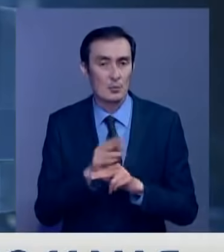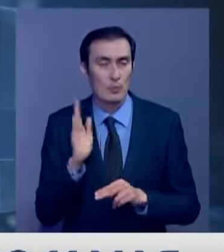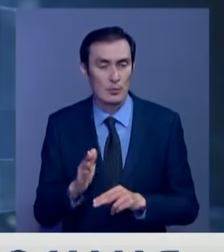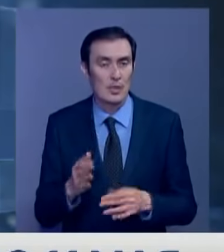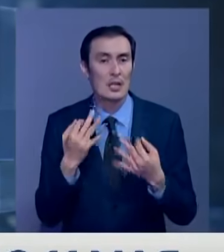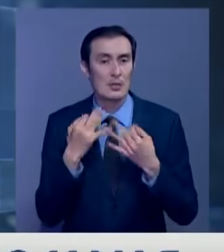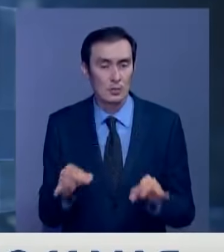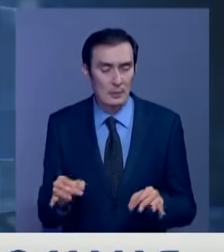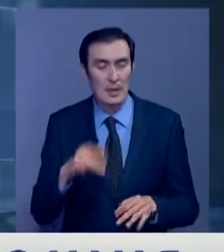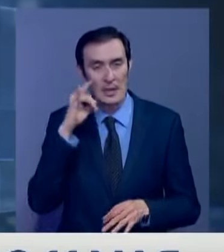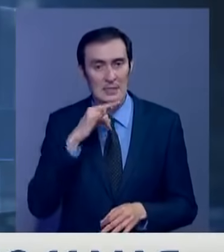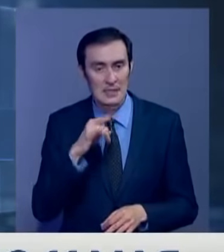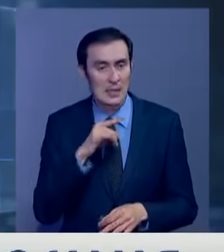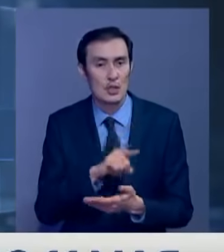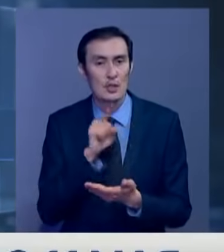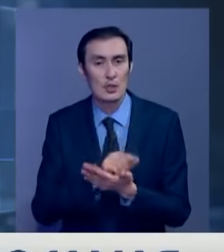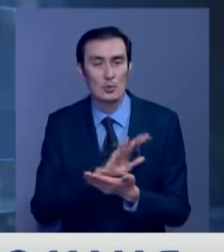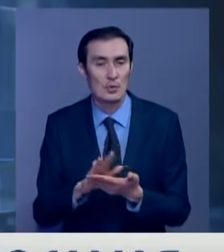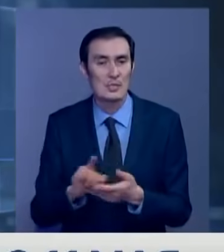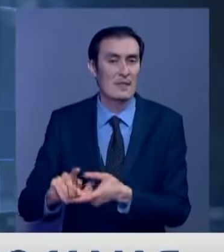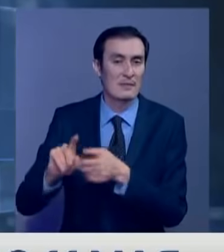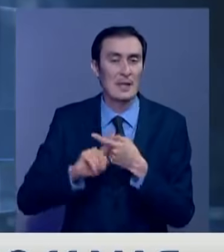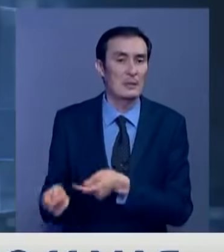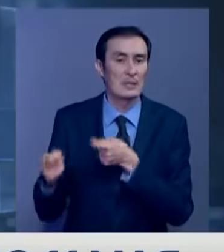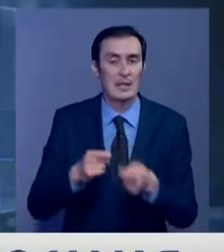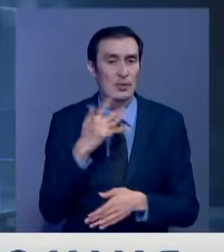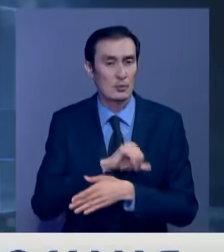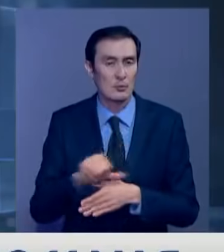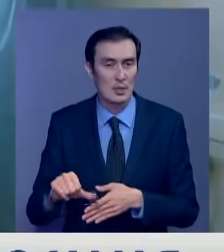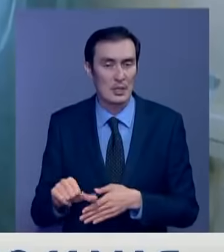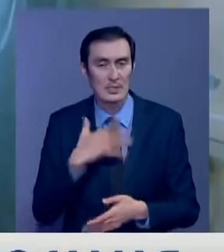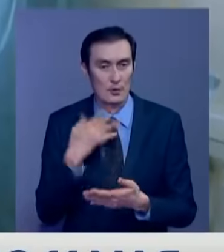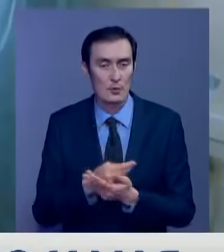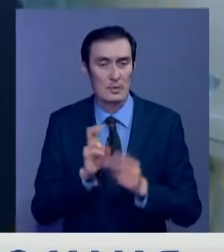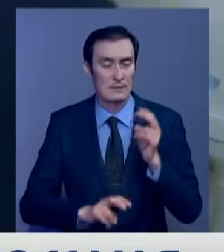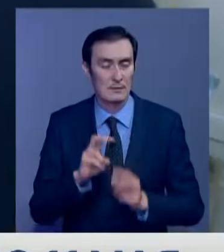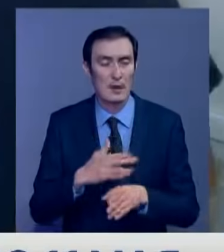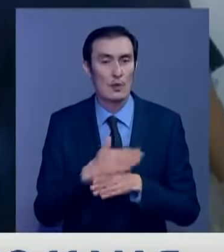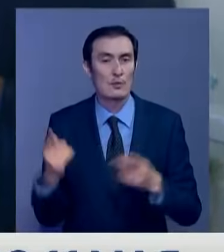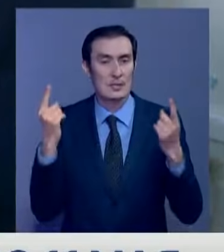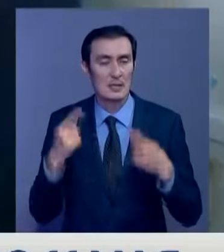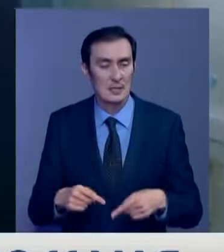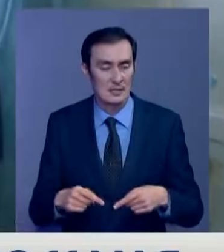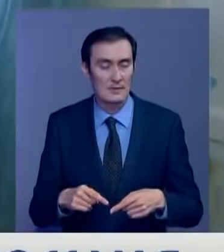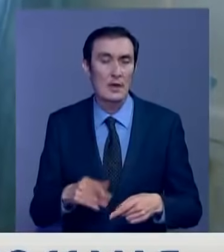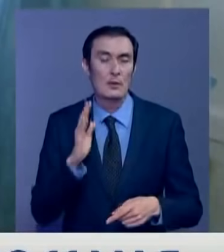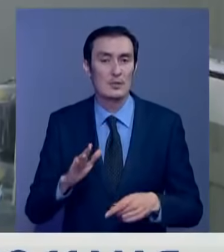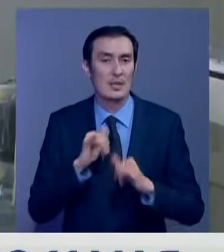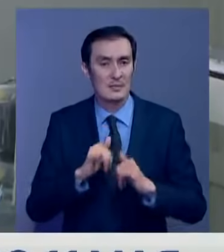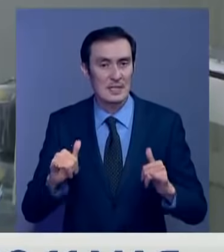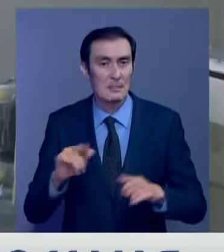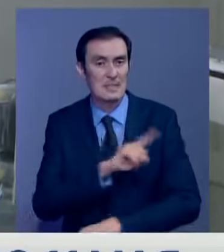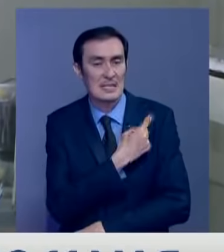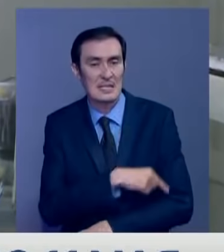будет доступна, Казахстан не должен зависеть от ее поставок из-за рубежа. После кризиса страна всерьез займется развитием